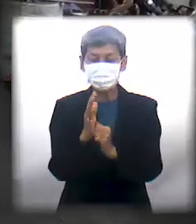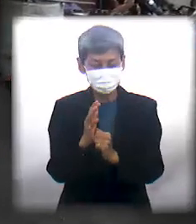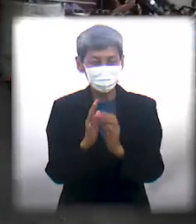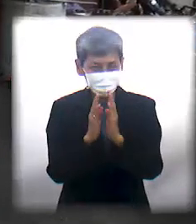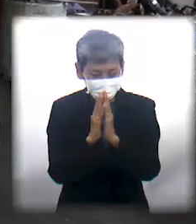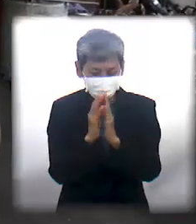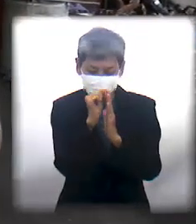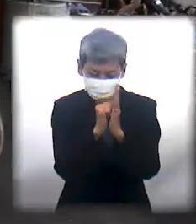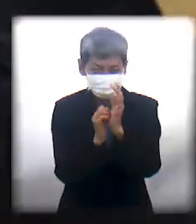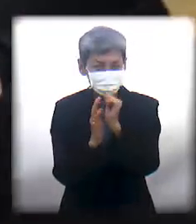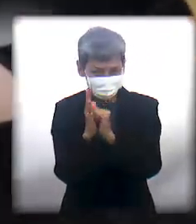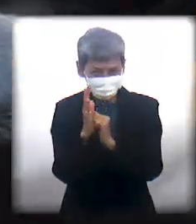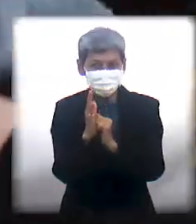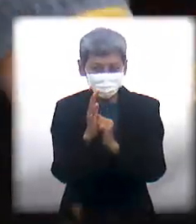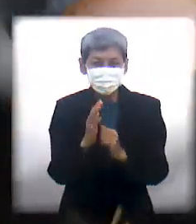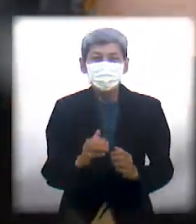ขอบคุณครับ